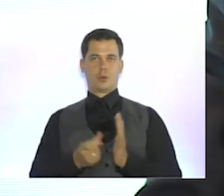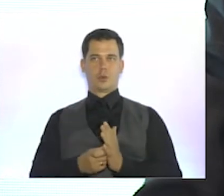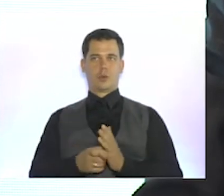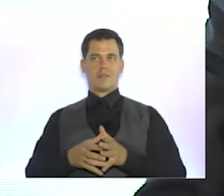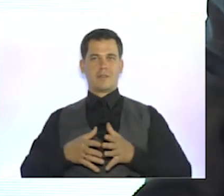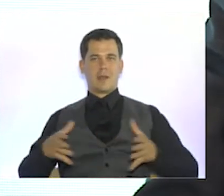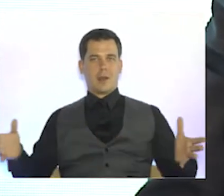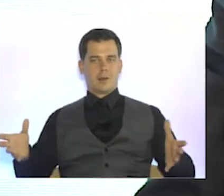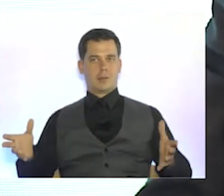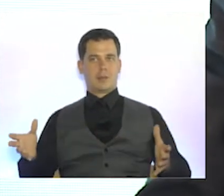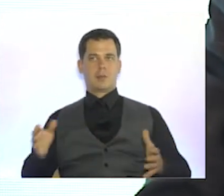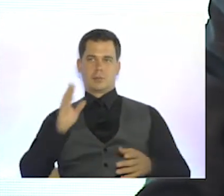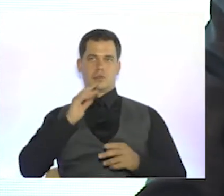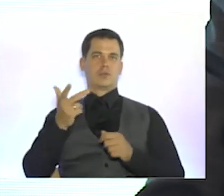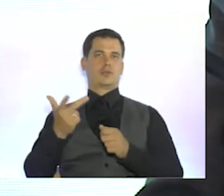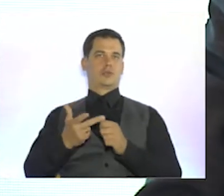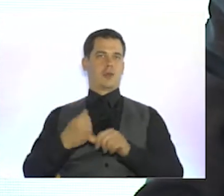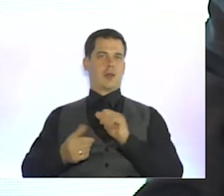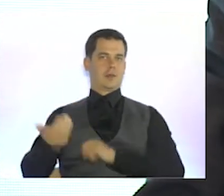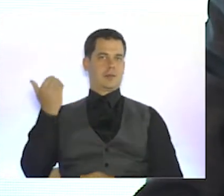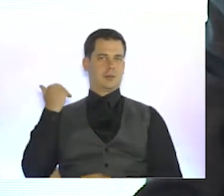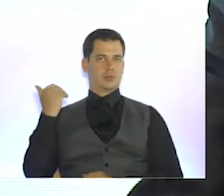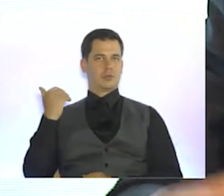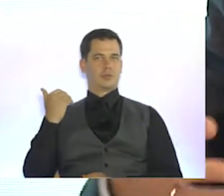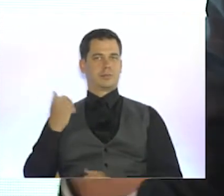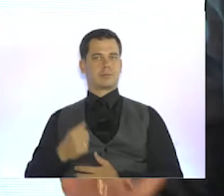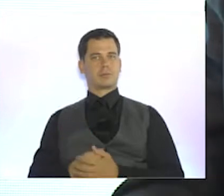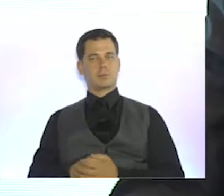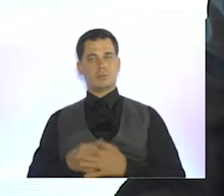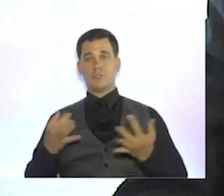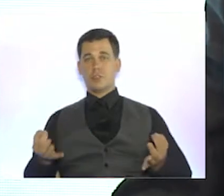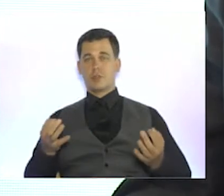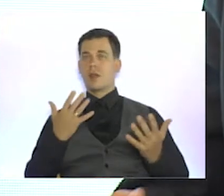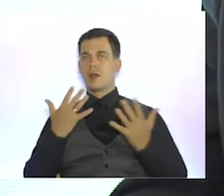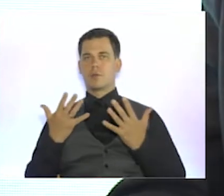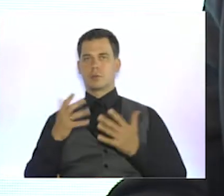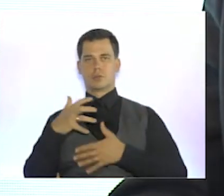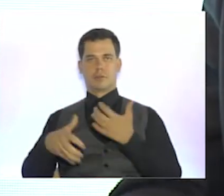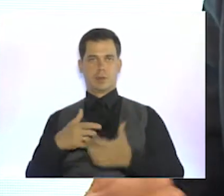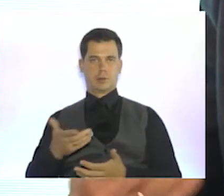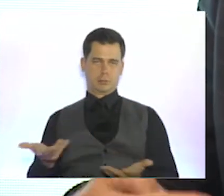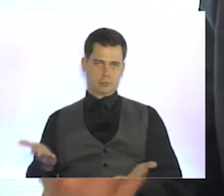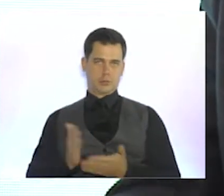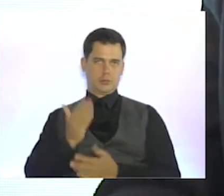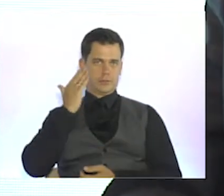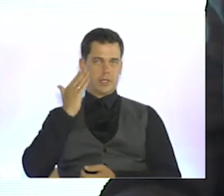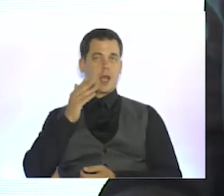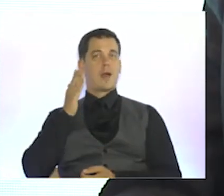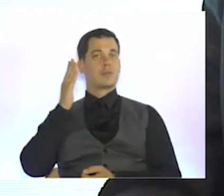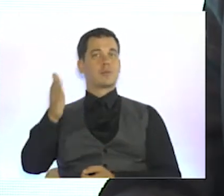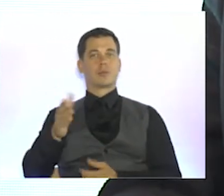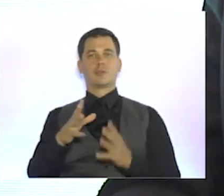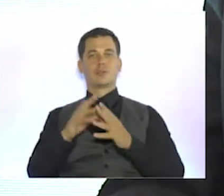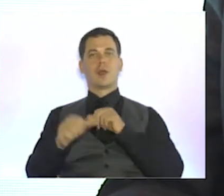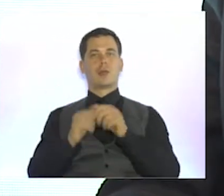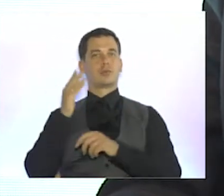To było powiedzmy 30 lat temu. Jak dzisiaj wygląda ten świat, wszyscy dobrze wiemy. Jak będzie wyglądał za lat